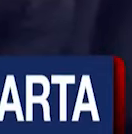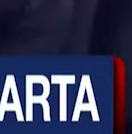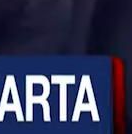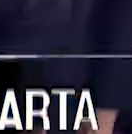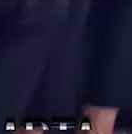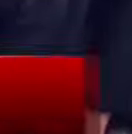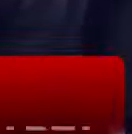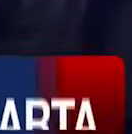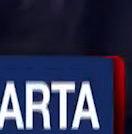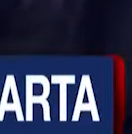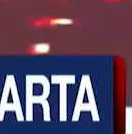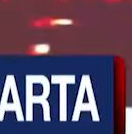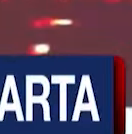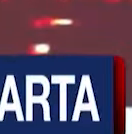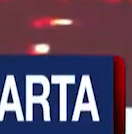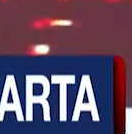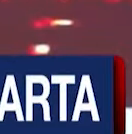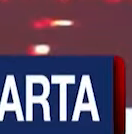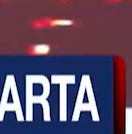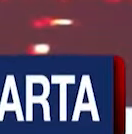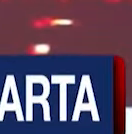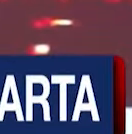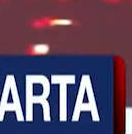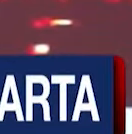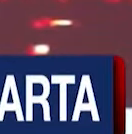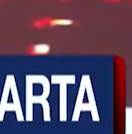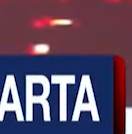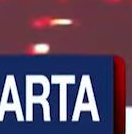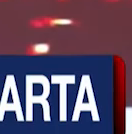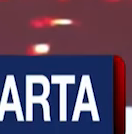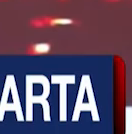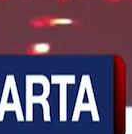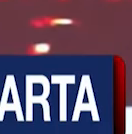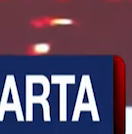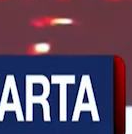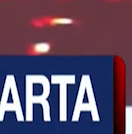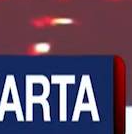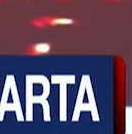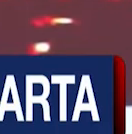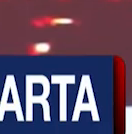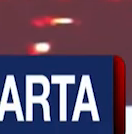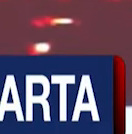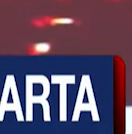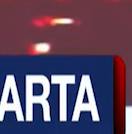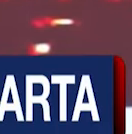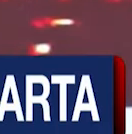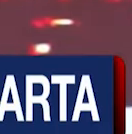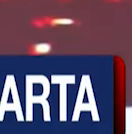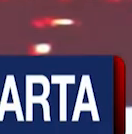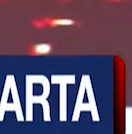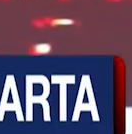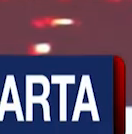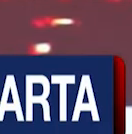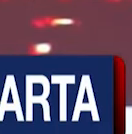Ibu Nelvia Agustina, Bapak Muhammad Tarmizi, dan Sekretaris Komisi Pemilihan Umum Provinsi DKI